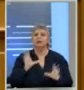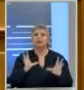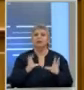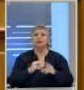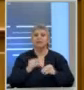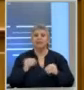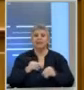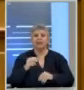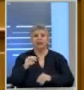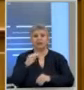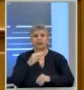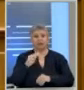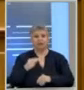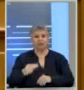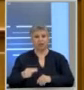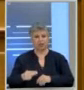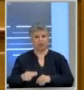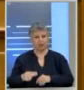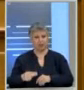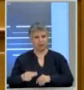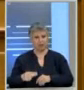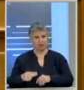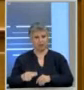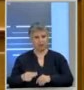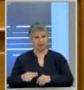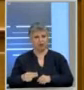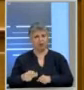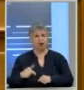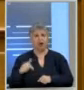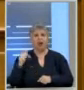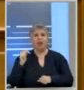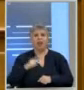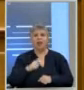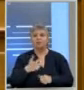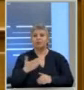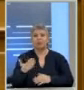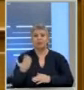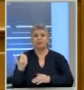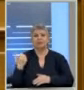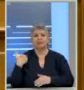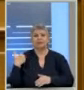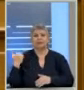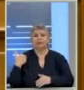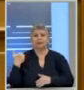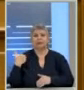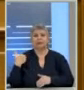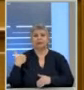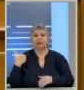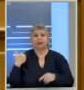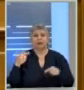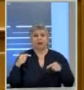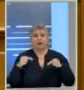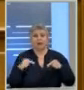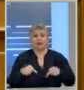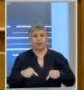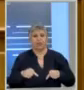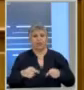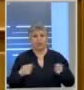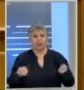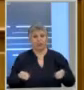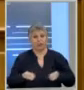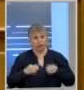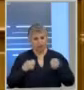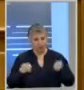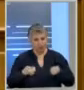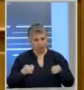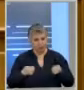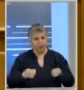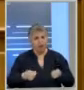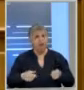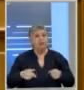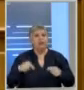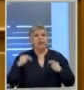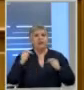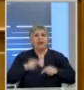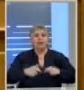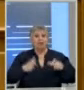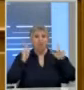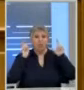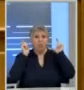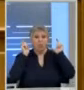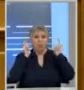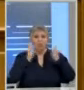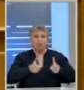υπό αίρεση δεν είναι μόνο ξένο προς το Ελληνικό Σύνταγμα. Είναι ξένο προς τους κανόνες της